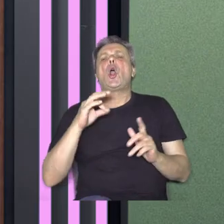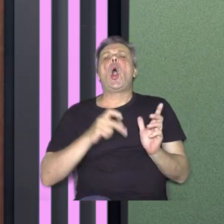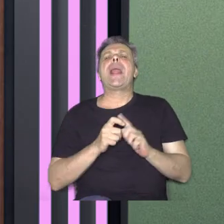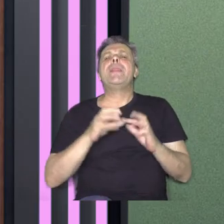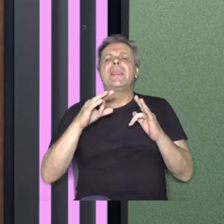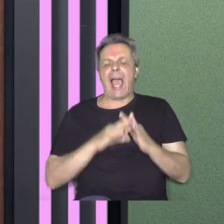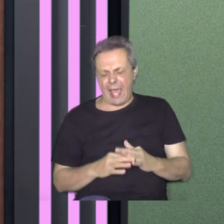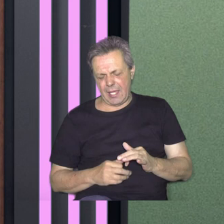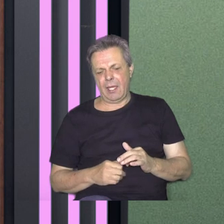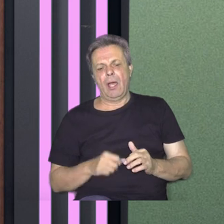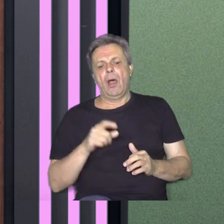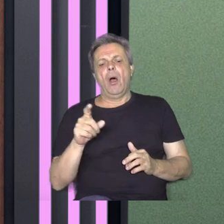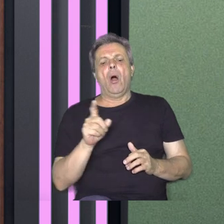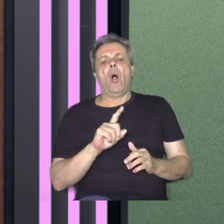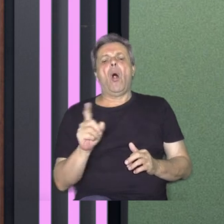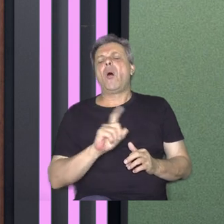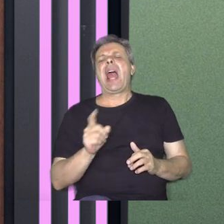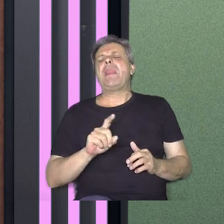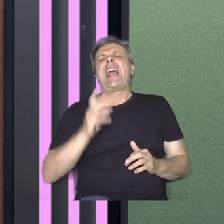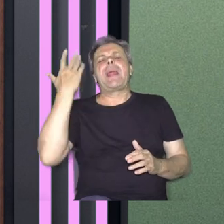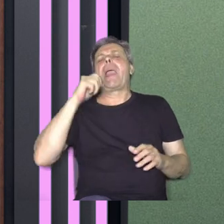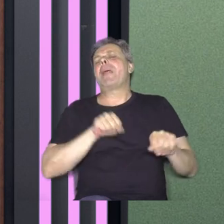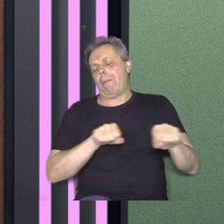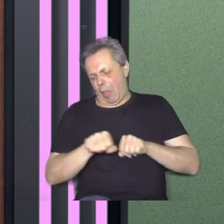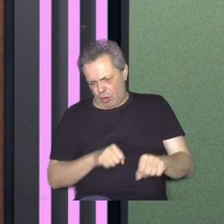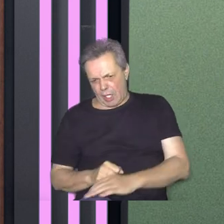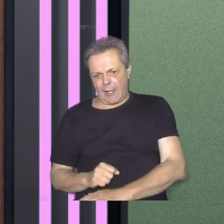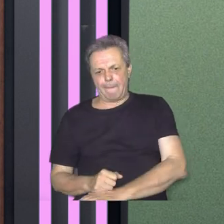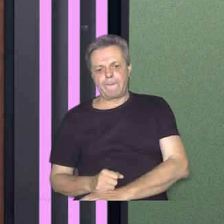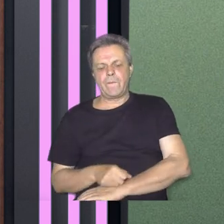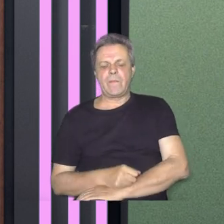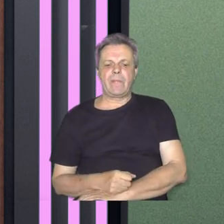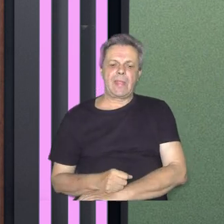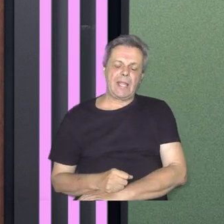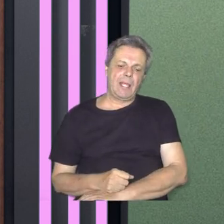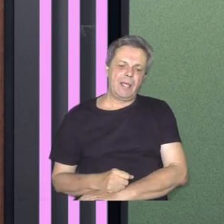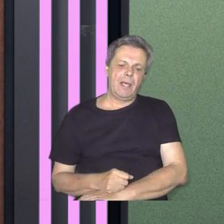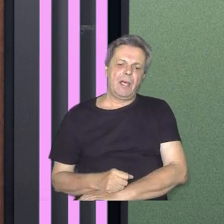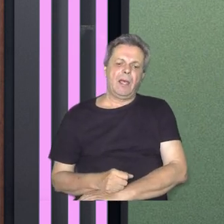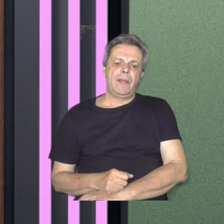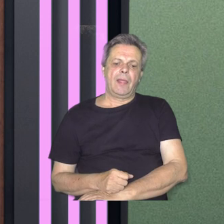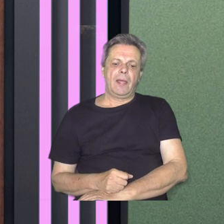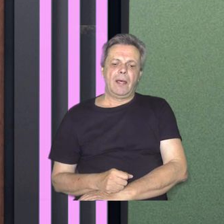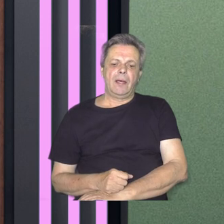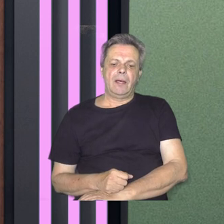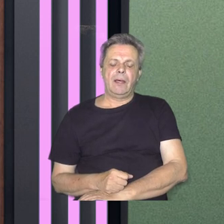Kolinda Grabar-Kitarović, ona se nije bavila nikada politikom. Malo